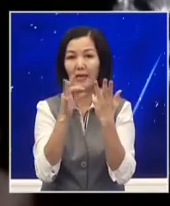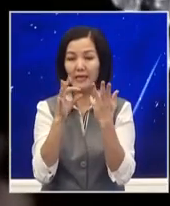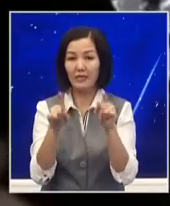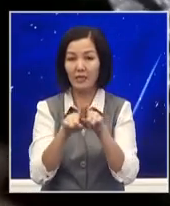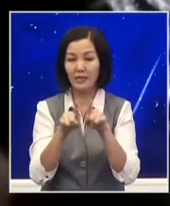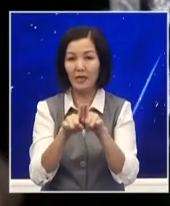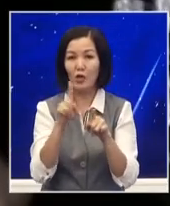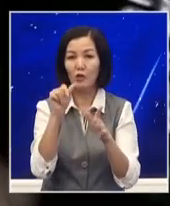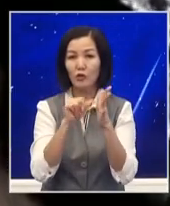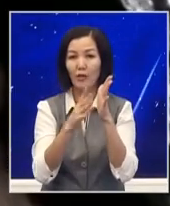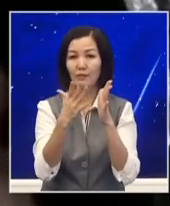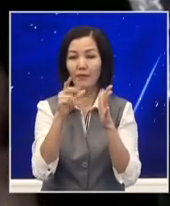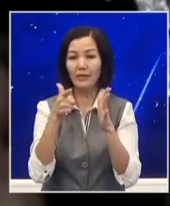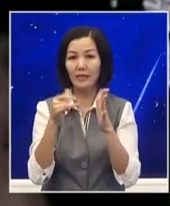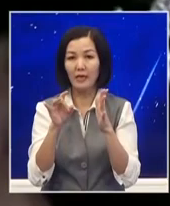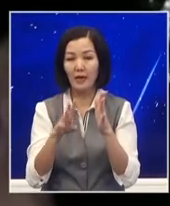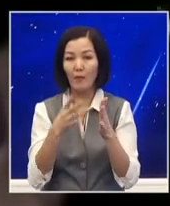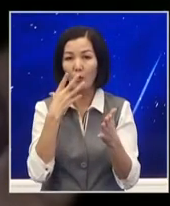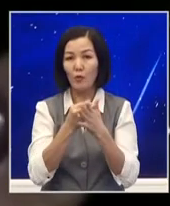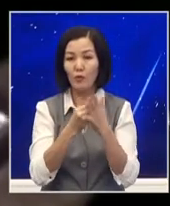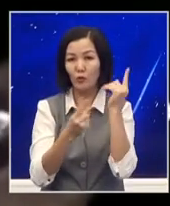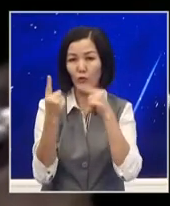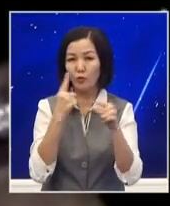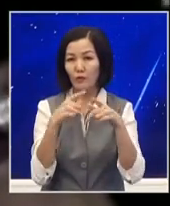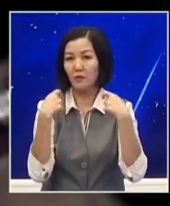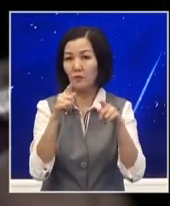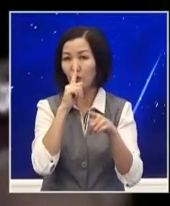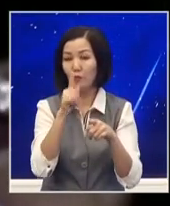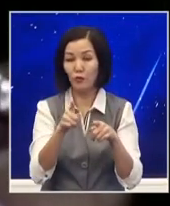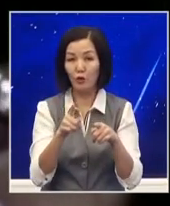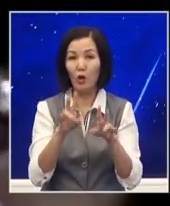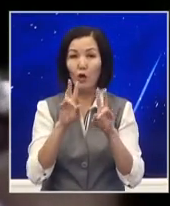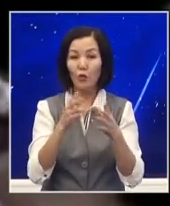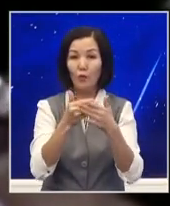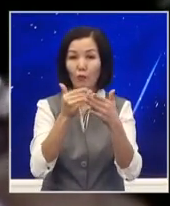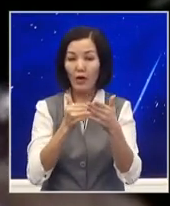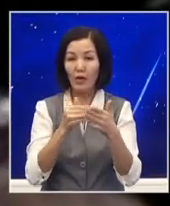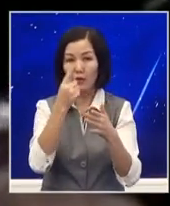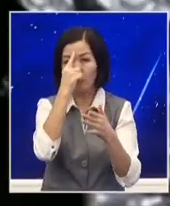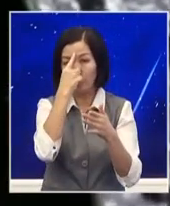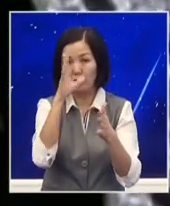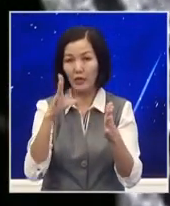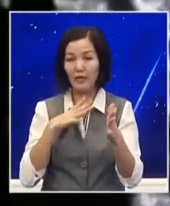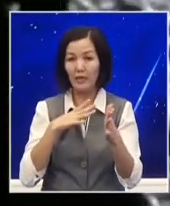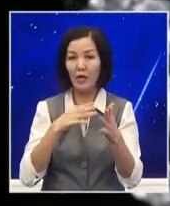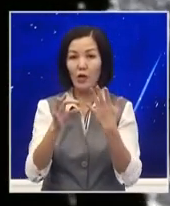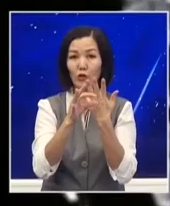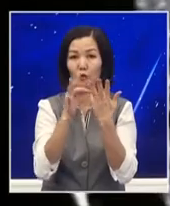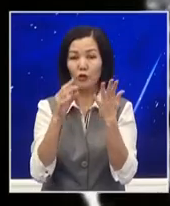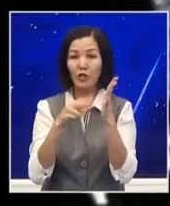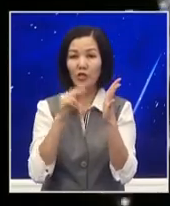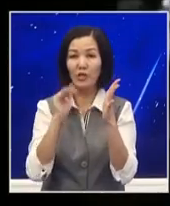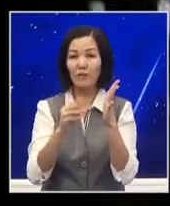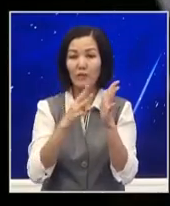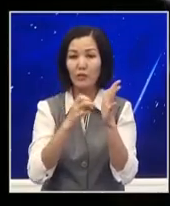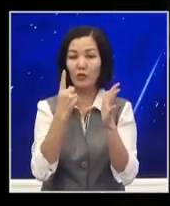салмағы 165 грамм. Шебер өз туындысын ешкімге сатпақ емес. Бұған дейінгі рекордтар Үндістанда орнатылып, ол жүзікте